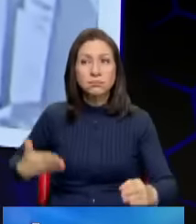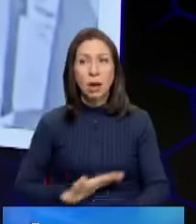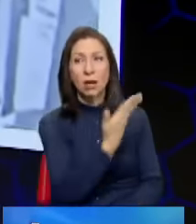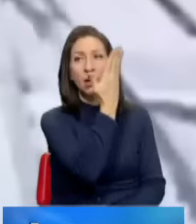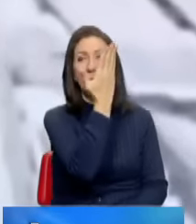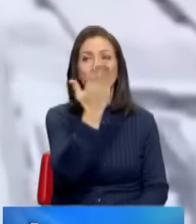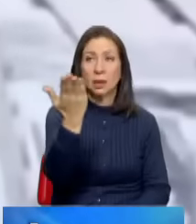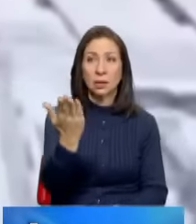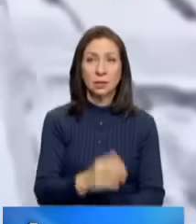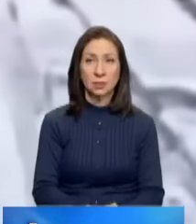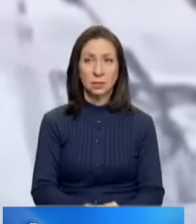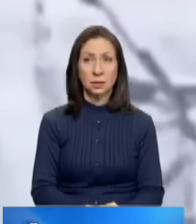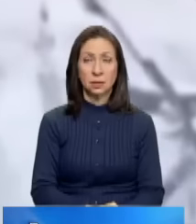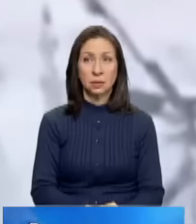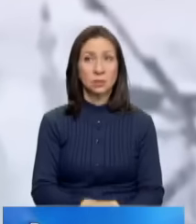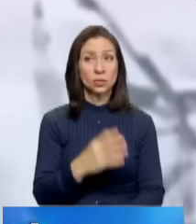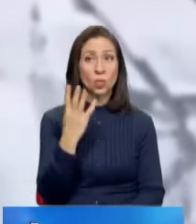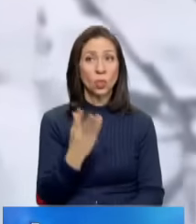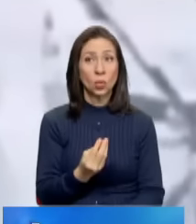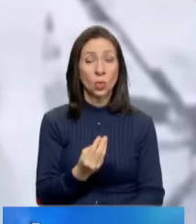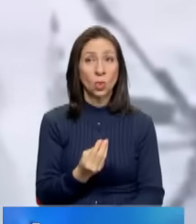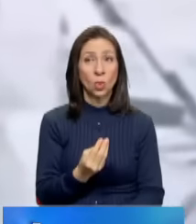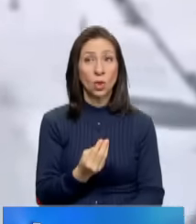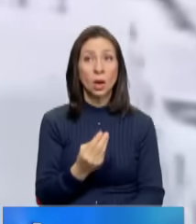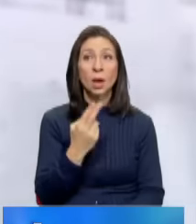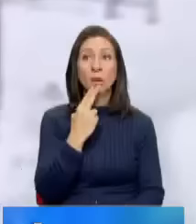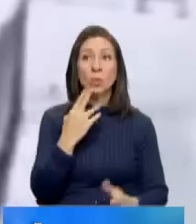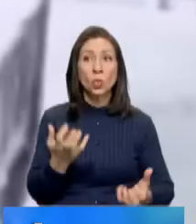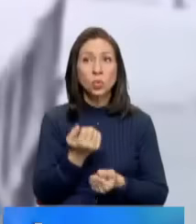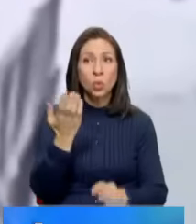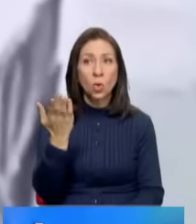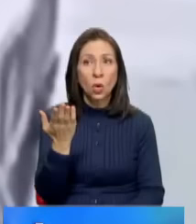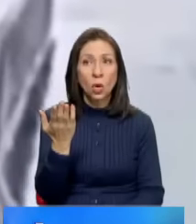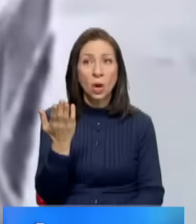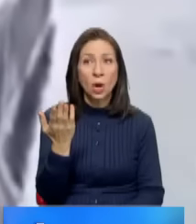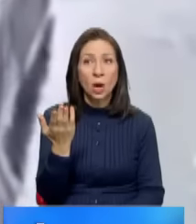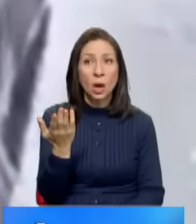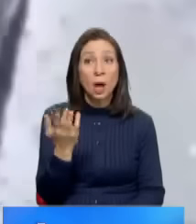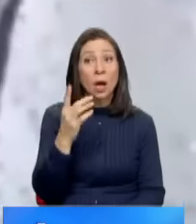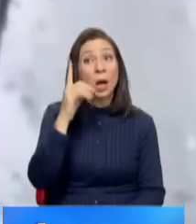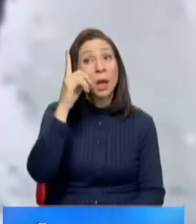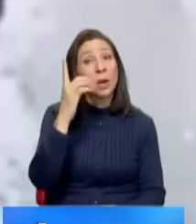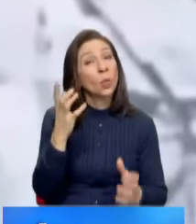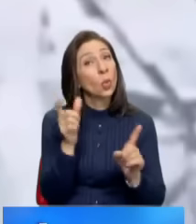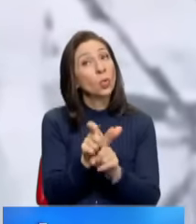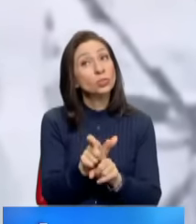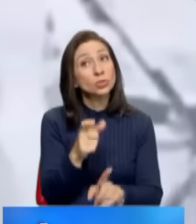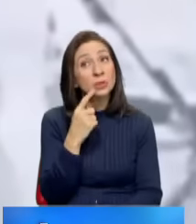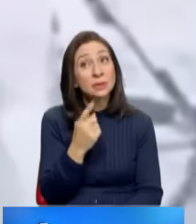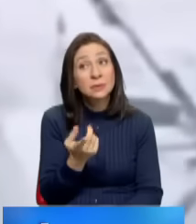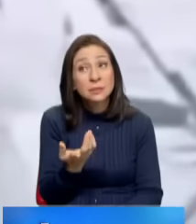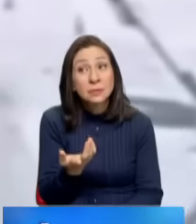kalıyor. Peki ne oluyor? Yara almadan kurtuluyor. Yani artık verilmiş sadakası varmış mı